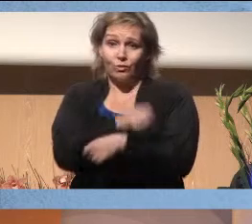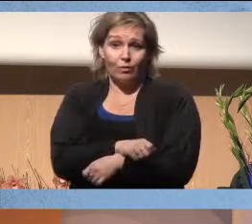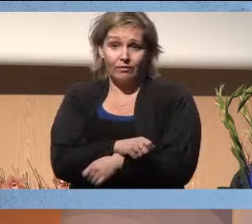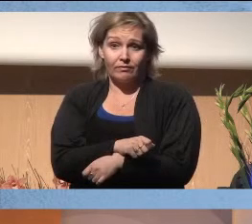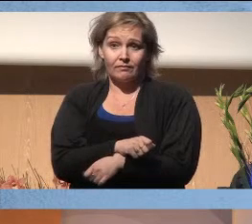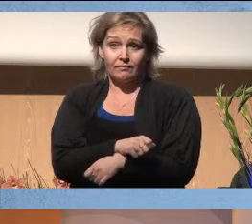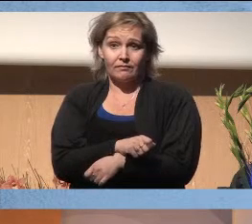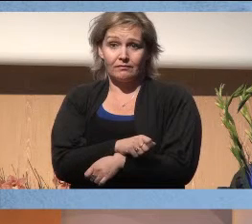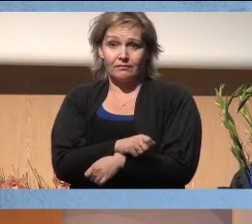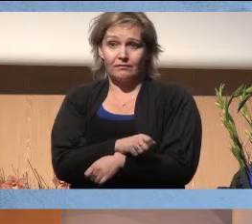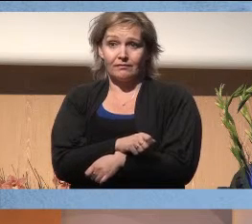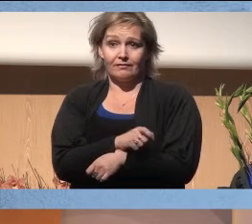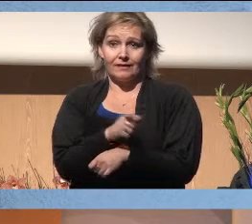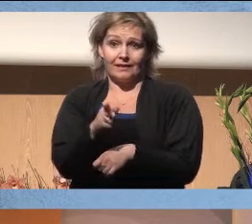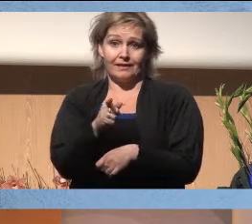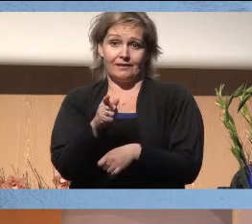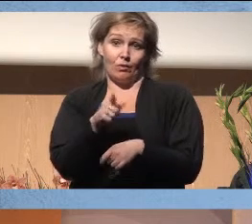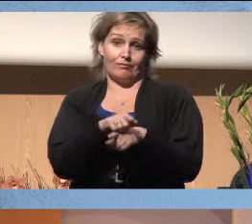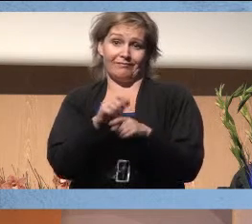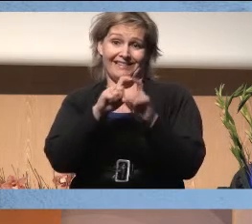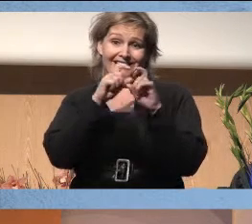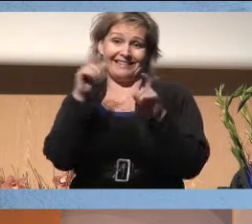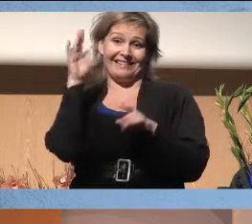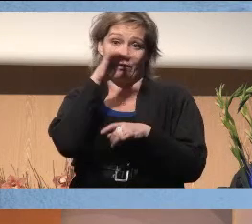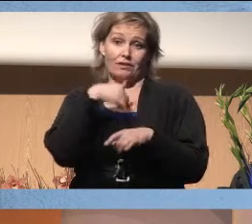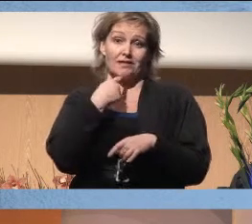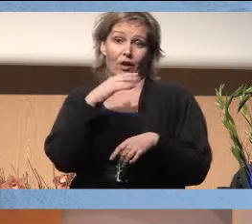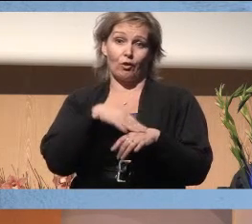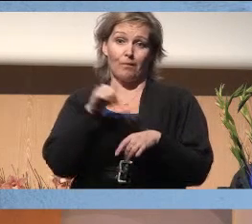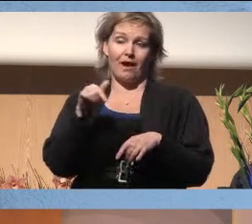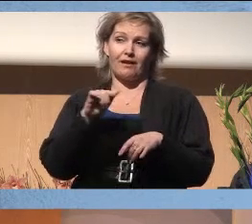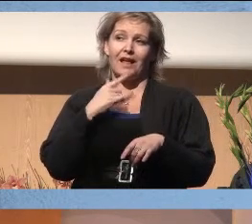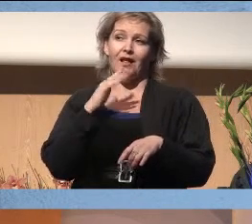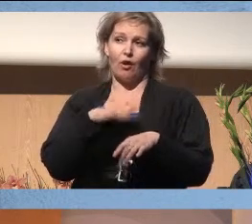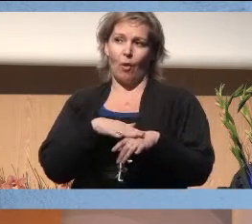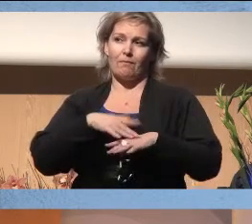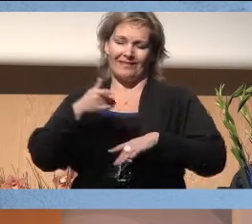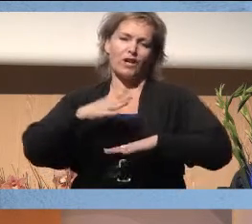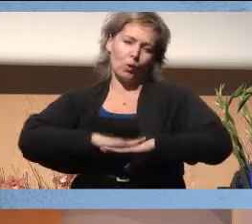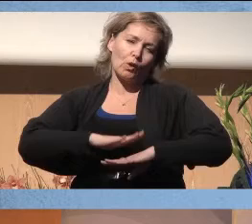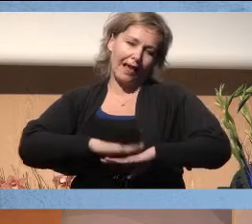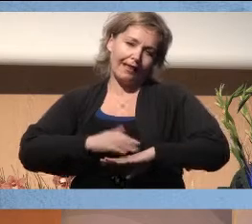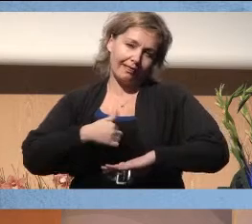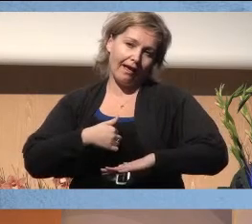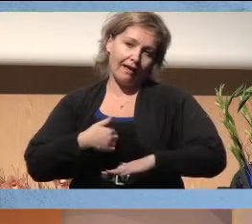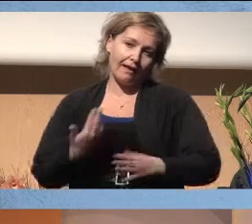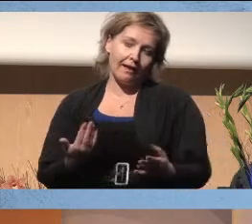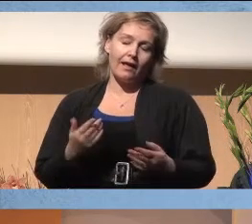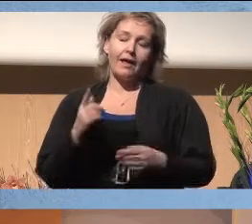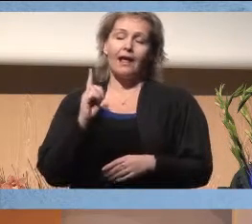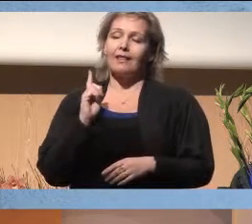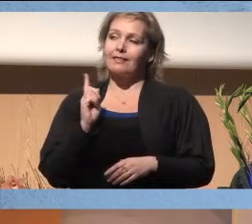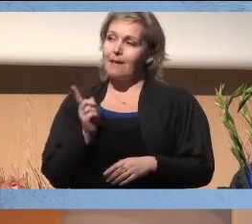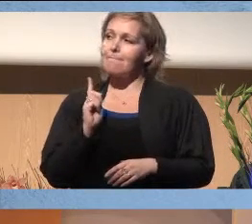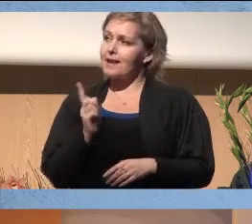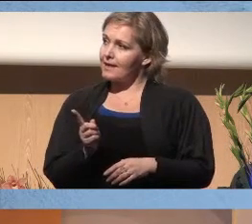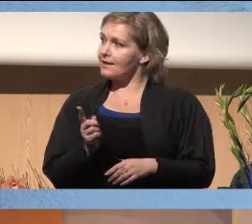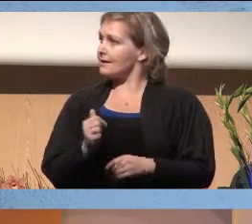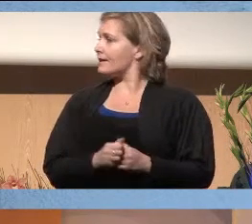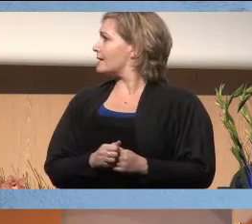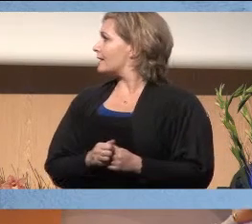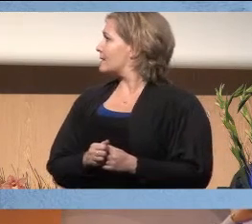i ledelsesteorier jeg snakker om her. Jeg snakker om noe relativt grunnleggende. Nemlig